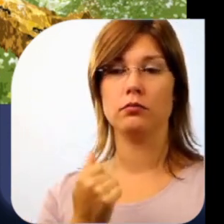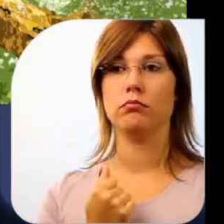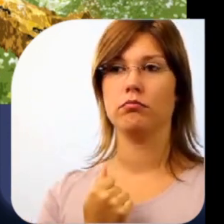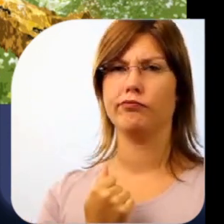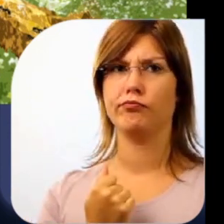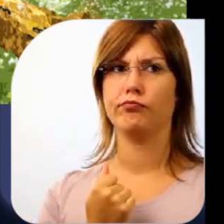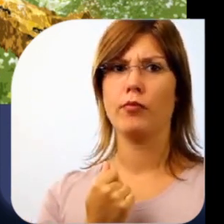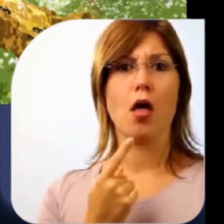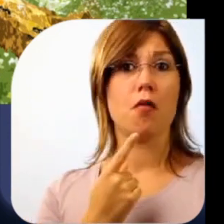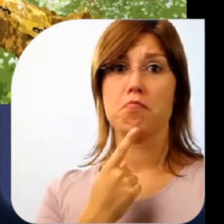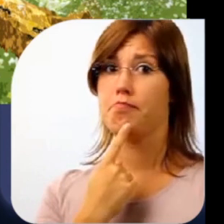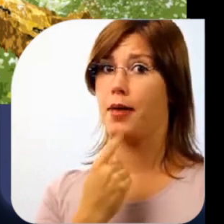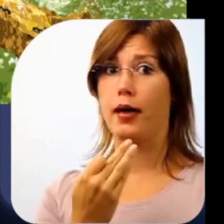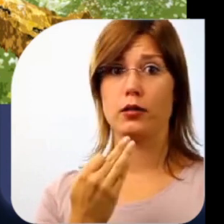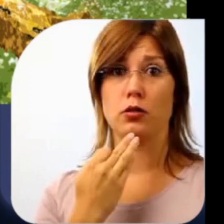fit-elle.